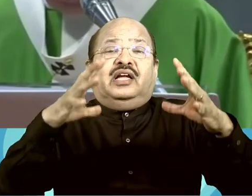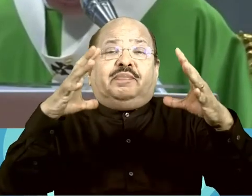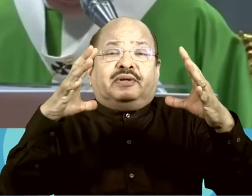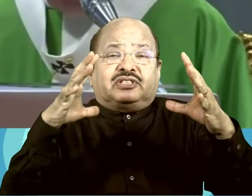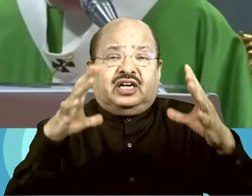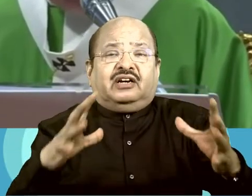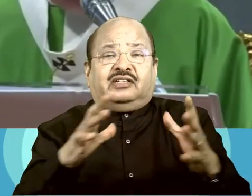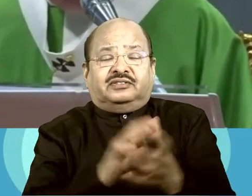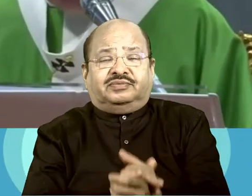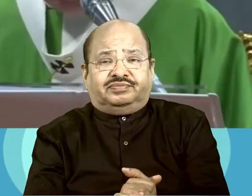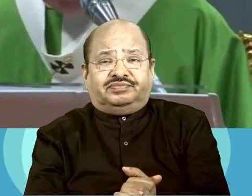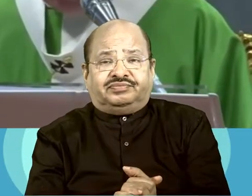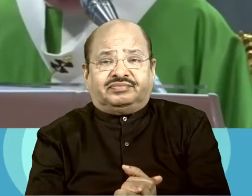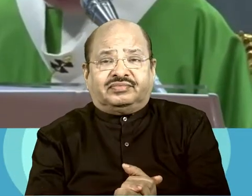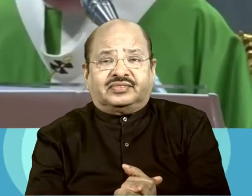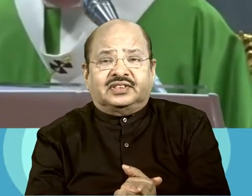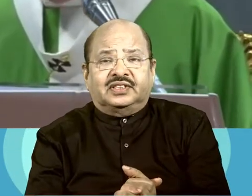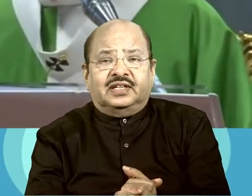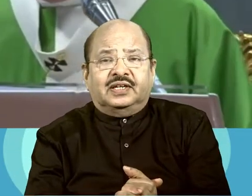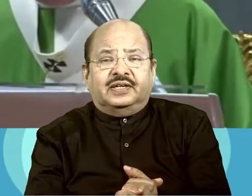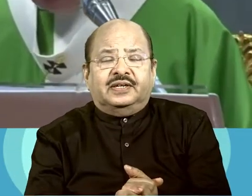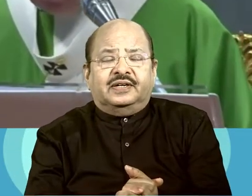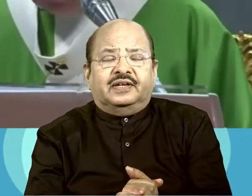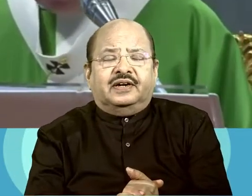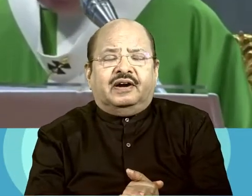ഉണ്ടാകുന്ന വലിയ പ്രശ്നങ്ങൾ,